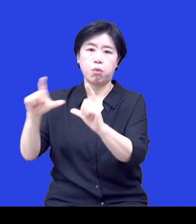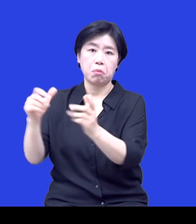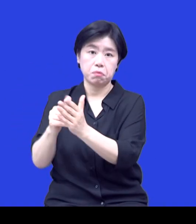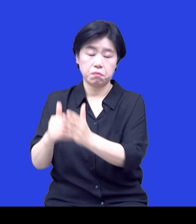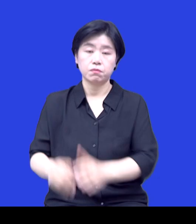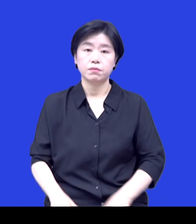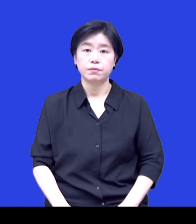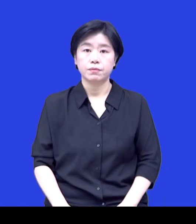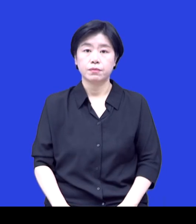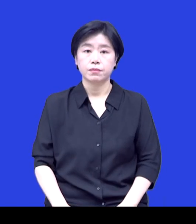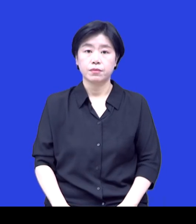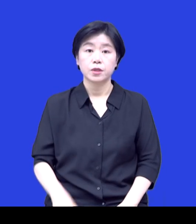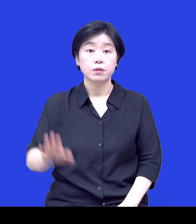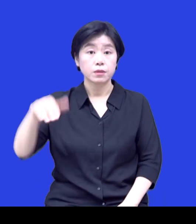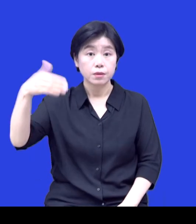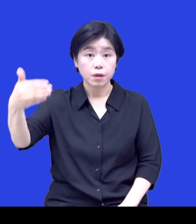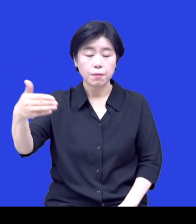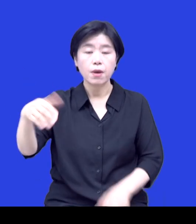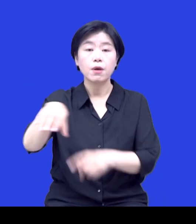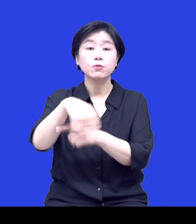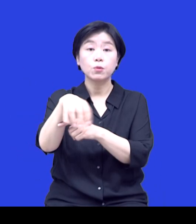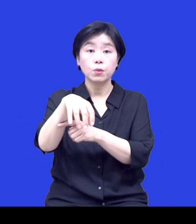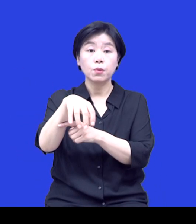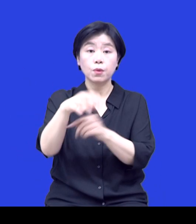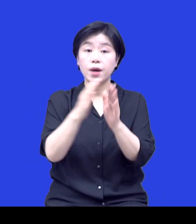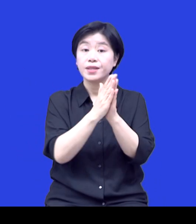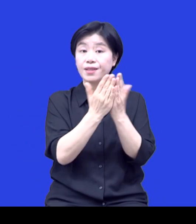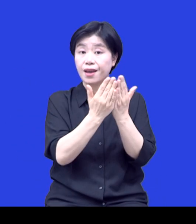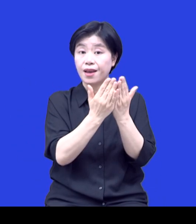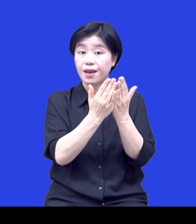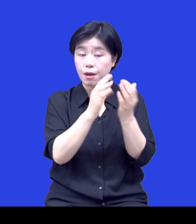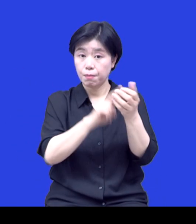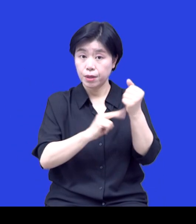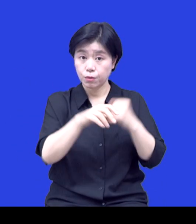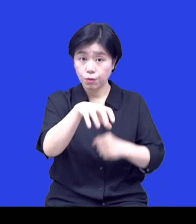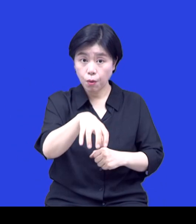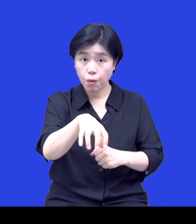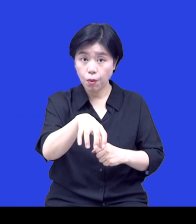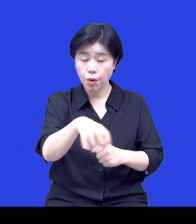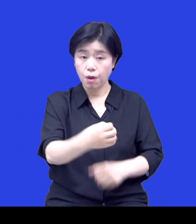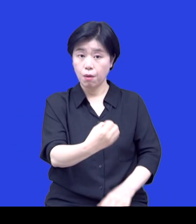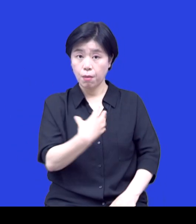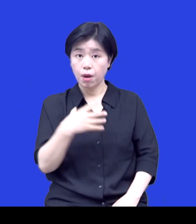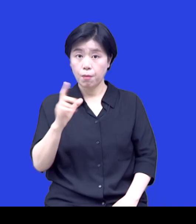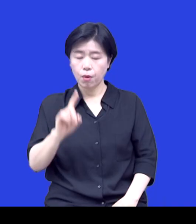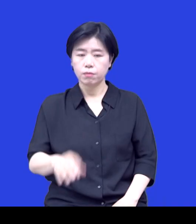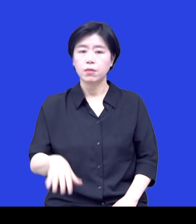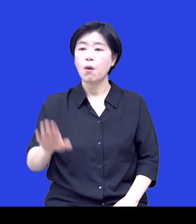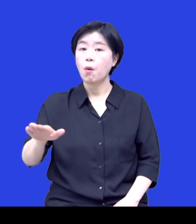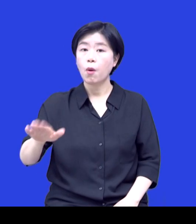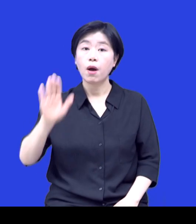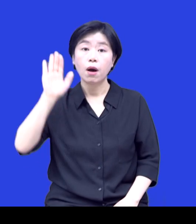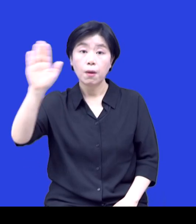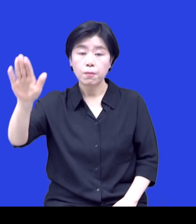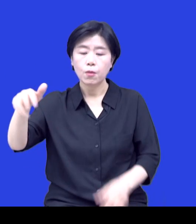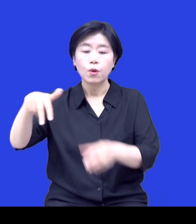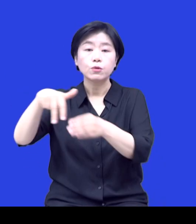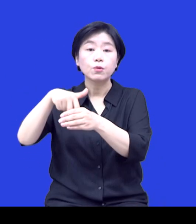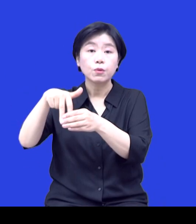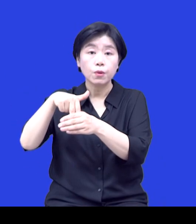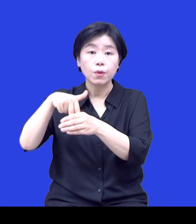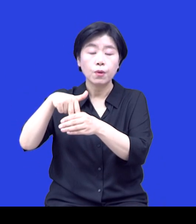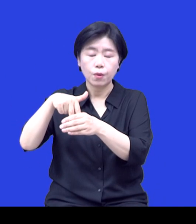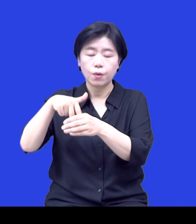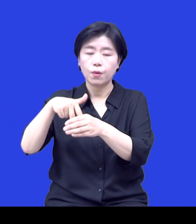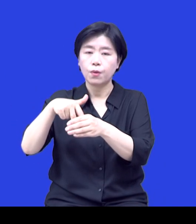기독교 서적을 일반 서적과 함께 앞에다 디스플레이 하겠다. 왜냐하면은 목사님 책을 팔면서 우리가 자신감이 생겼다. 기독교